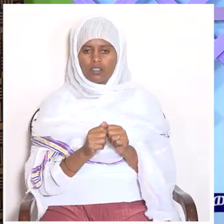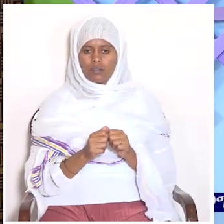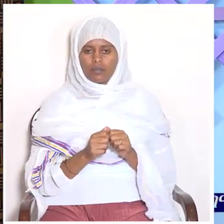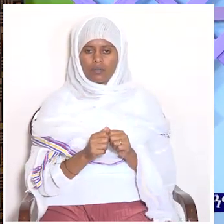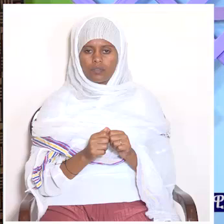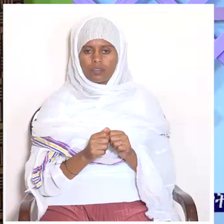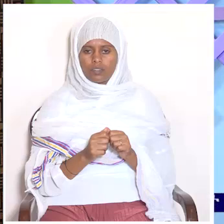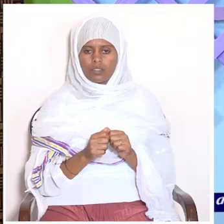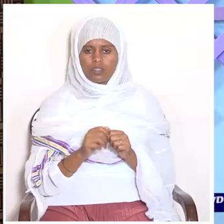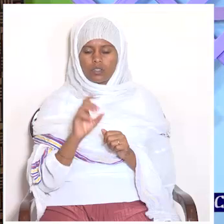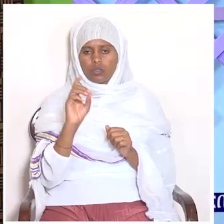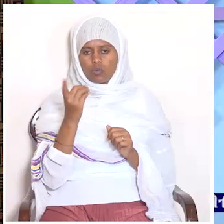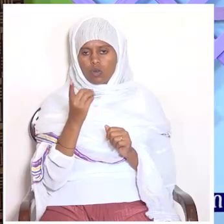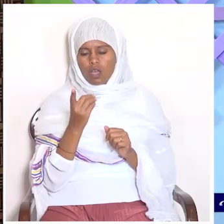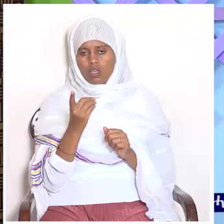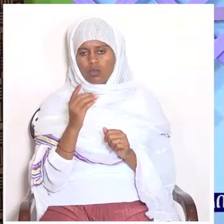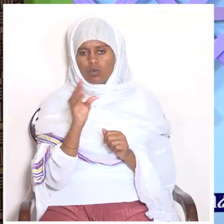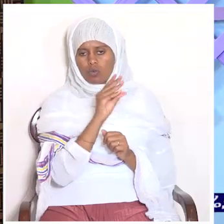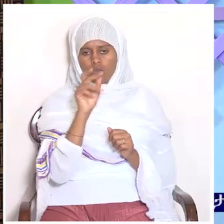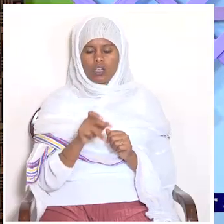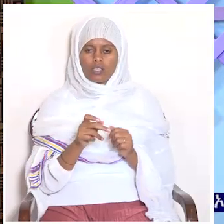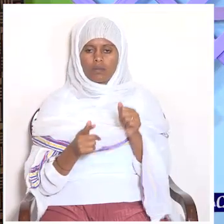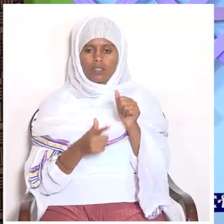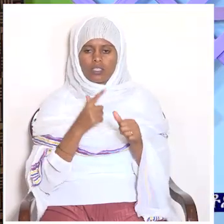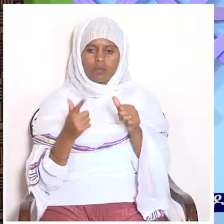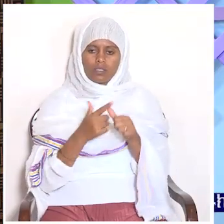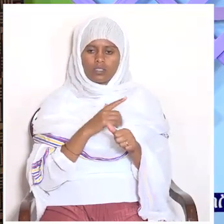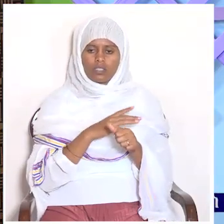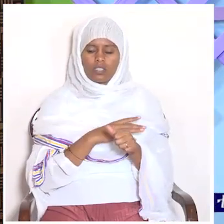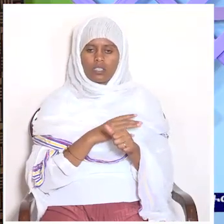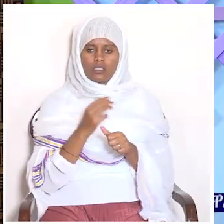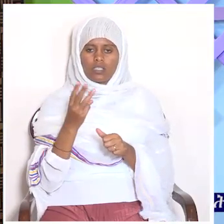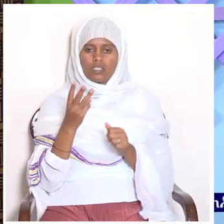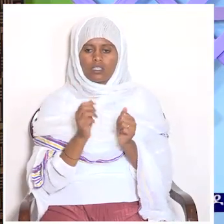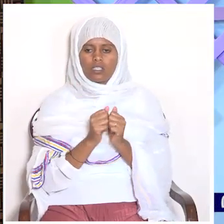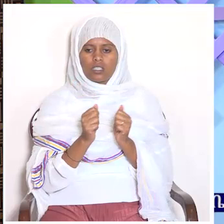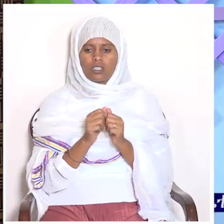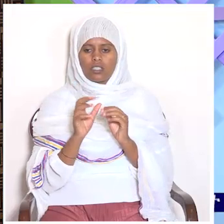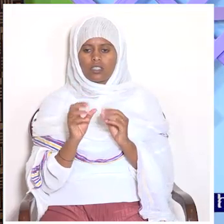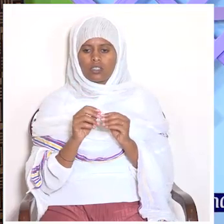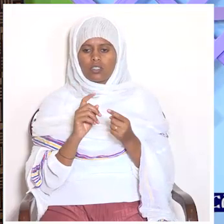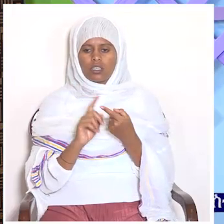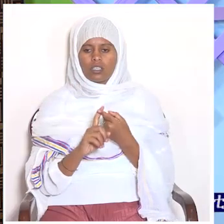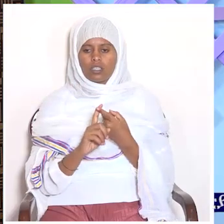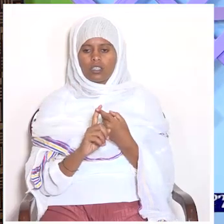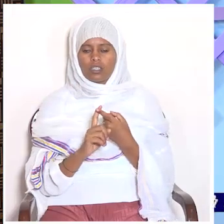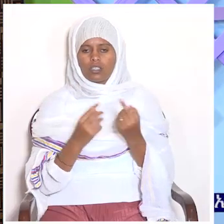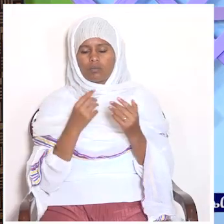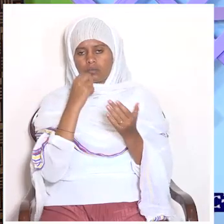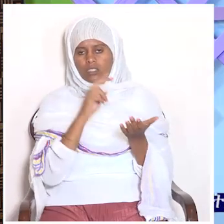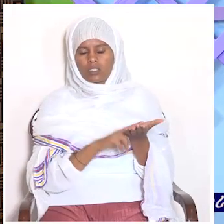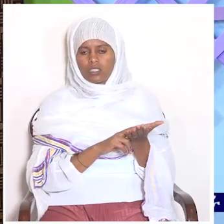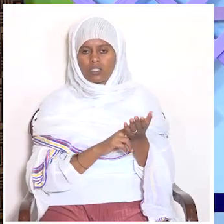ن زبان هودا كم تبقسات ينقرنا كتبقس انكلا نسلست نقر ايو